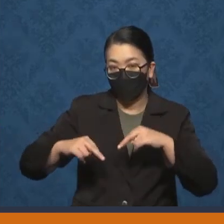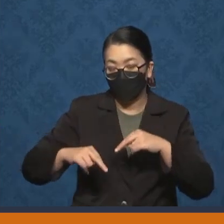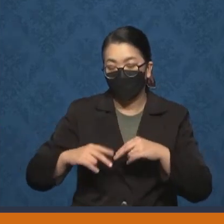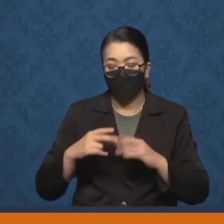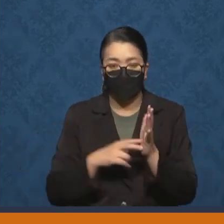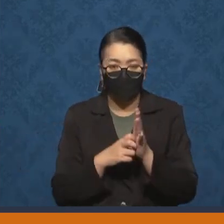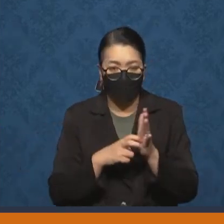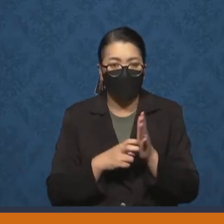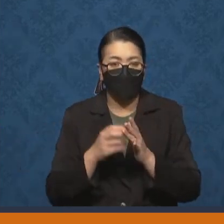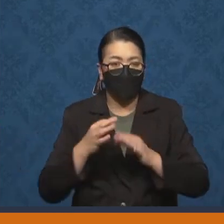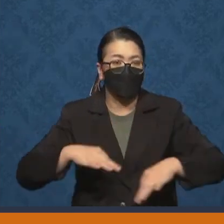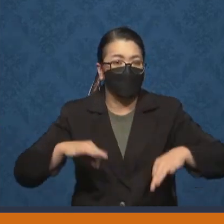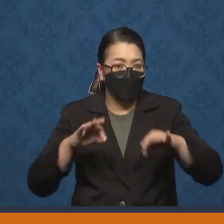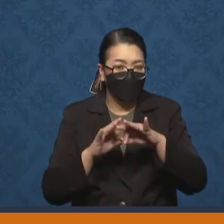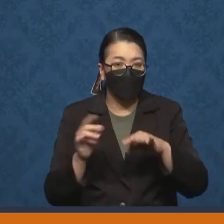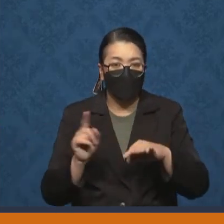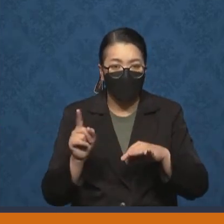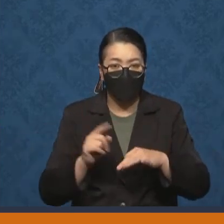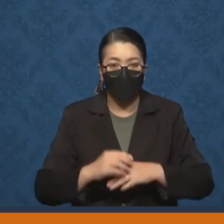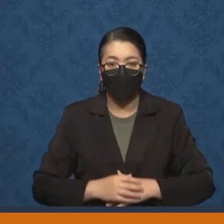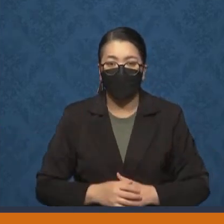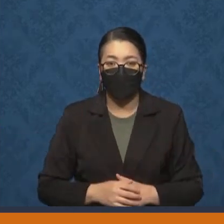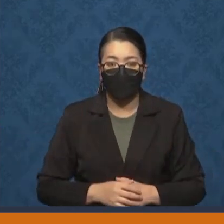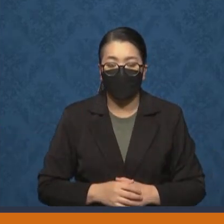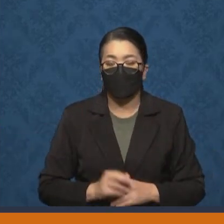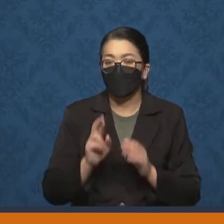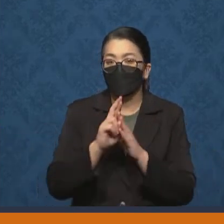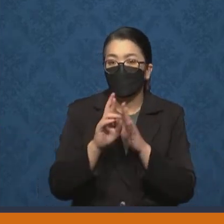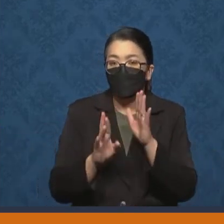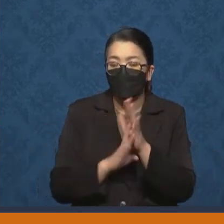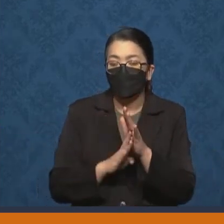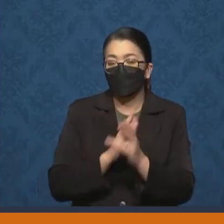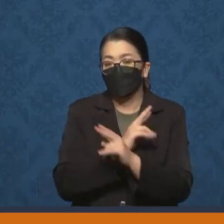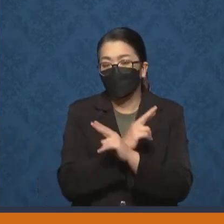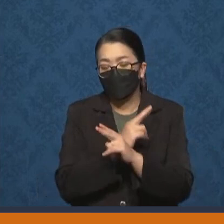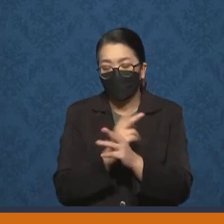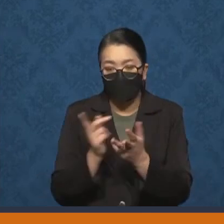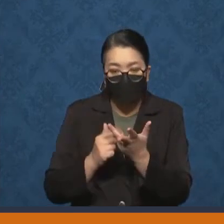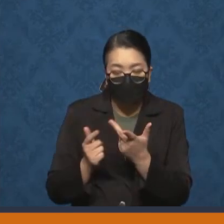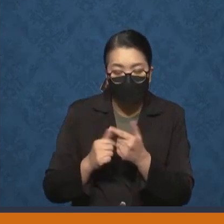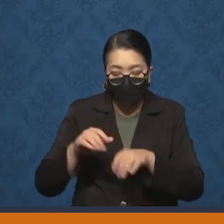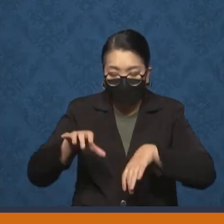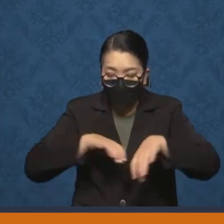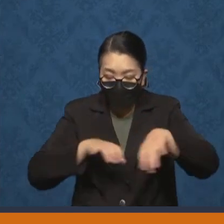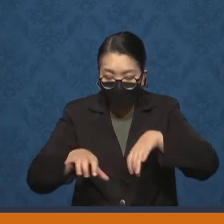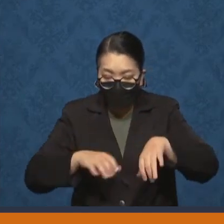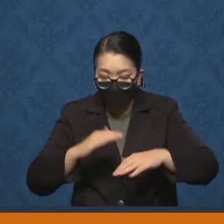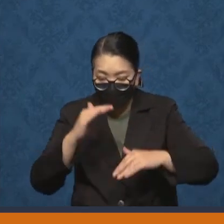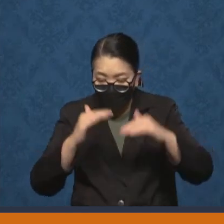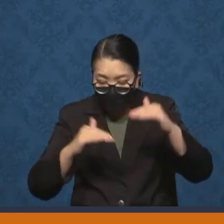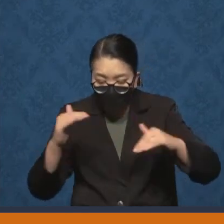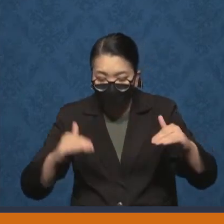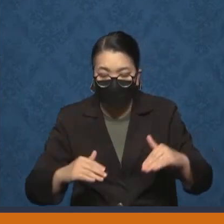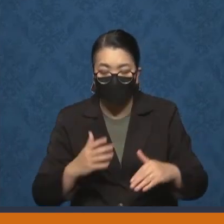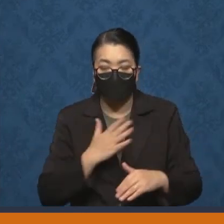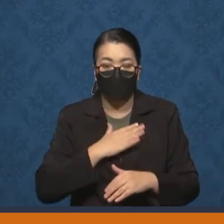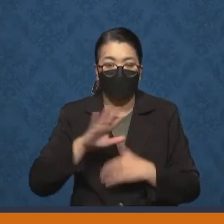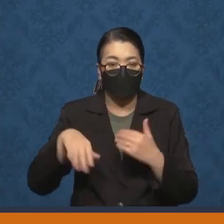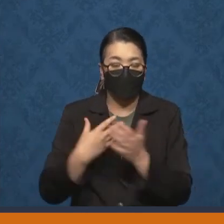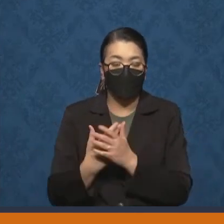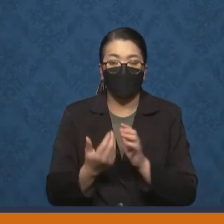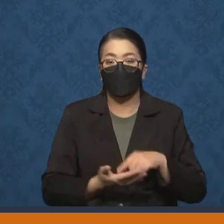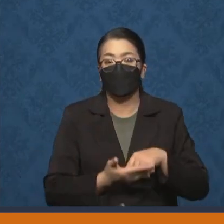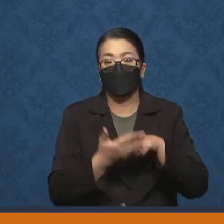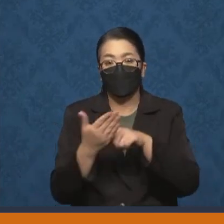อ่อนที่สำคัญเพียงใดและระบบการคำนวณจัดสรรปันส่วนที่ถูกต้องแบบที่พวกผมได้เสนอเข้า